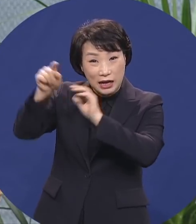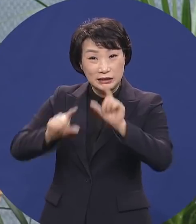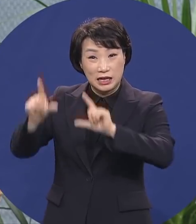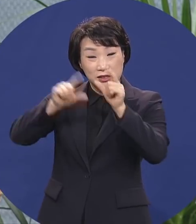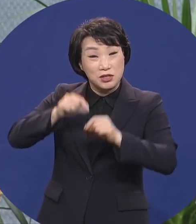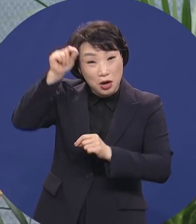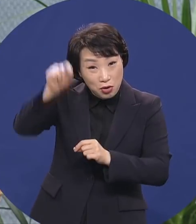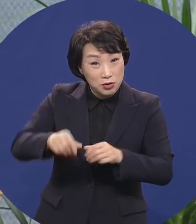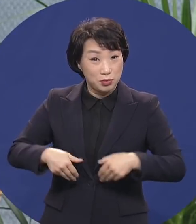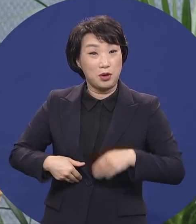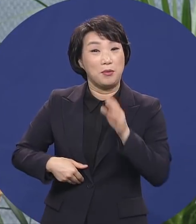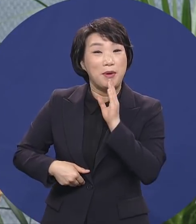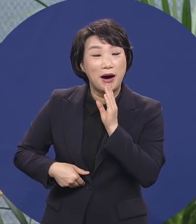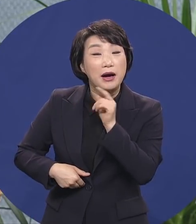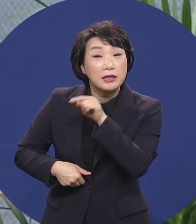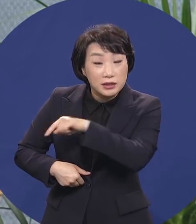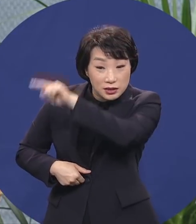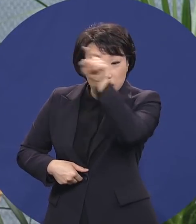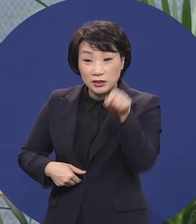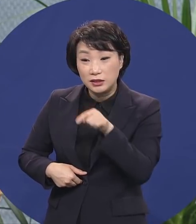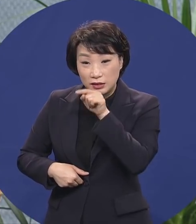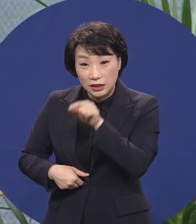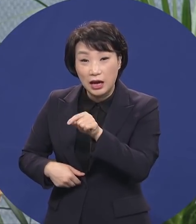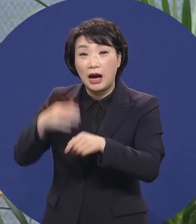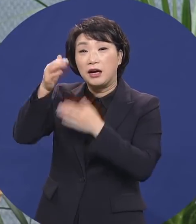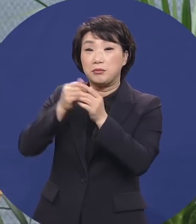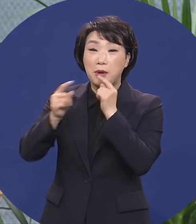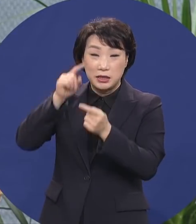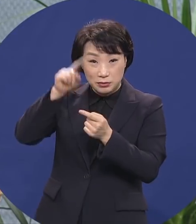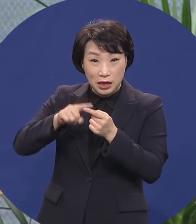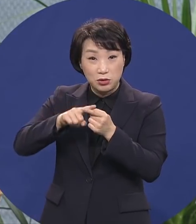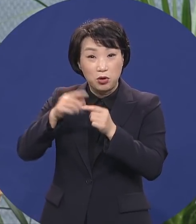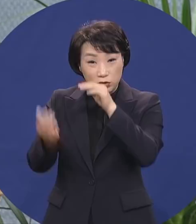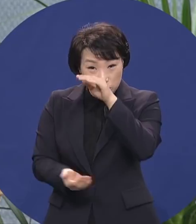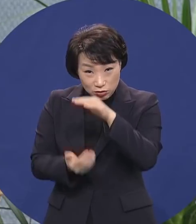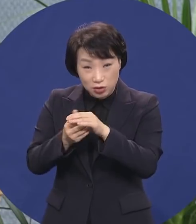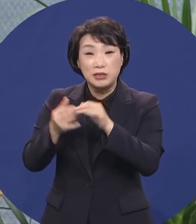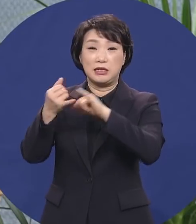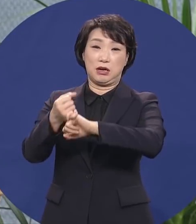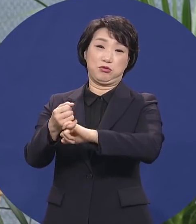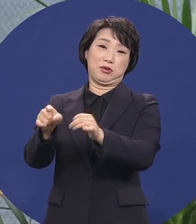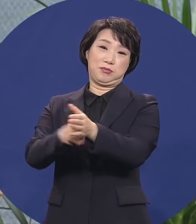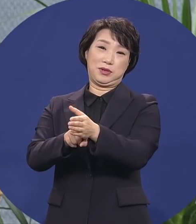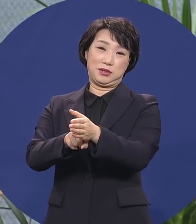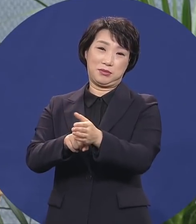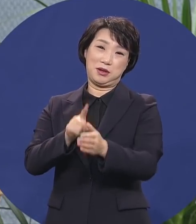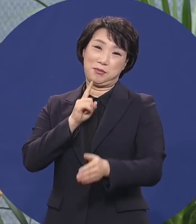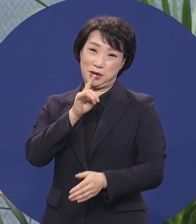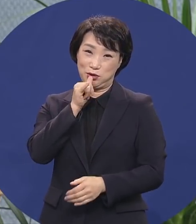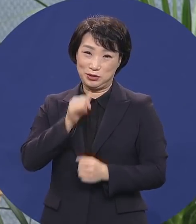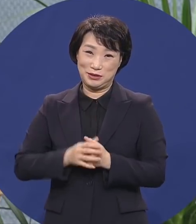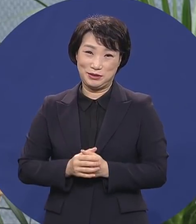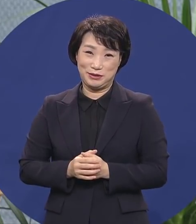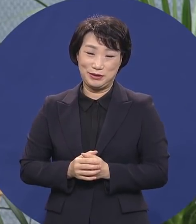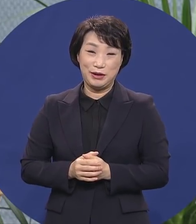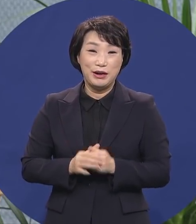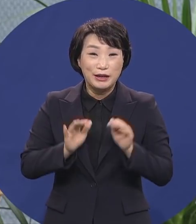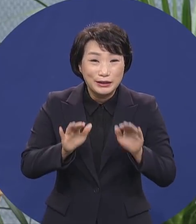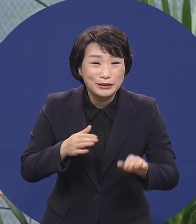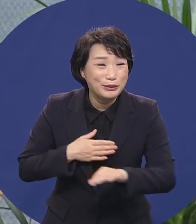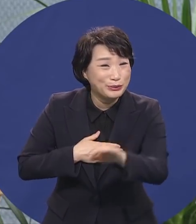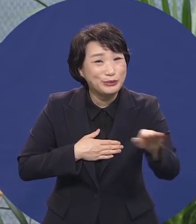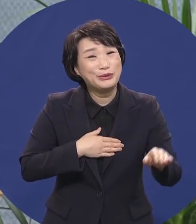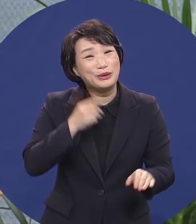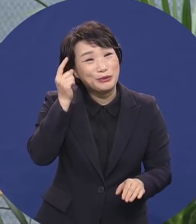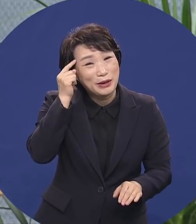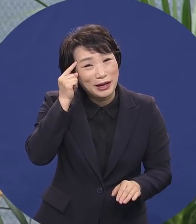영원히 살아야 되는 것은 이게 하나님 말씀에 그대로 이루어지는 약속의 믿음이다 이 것이고. 그런데